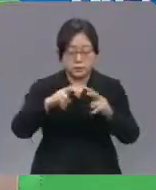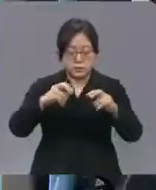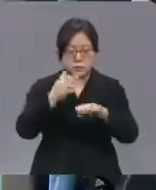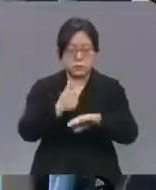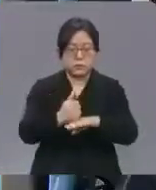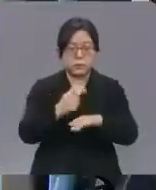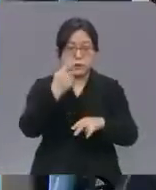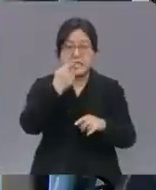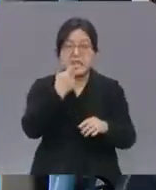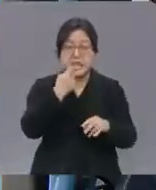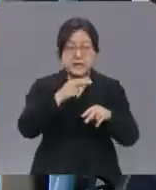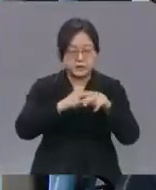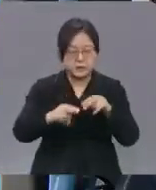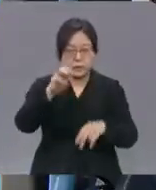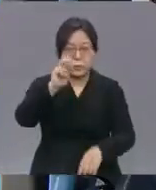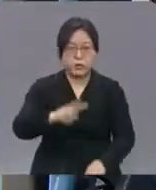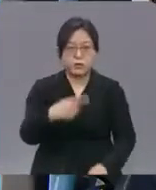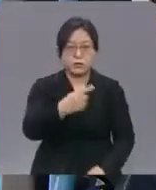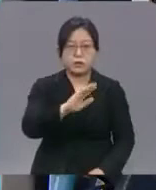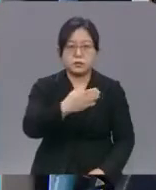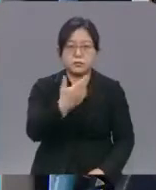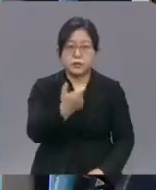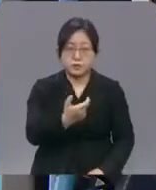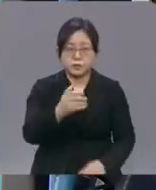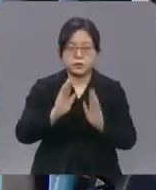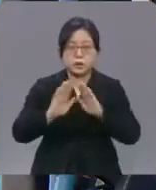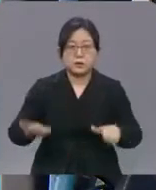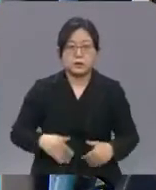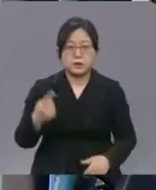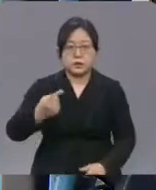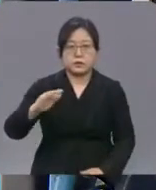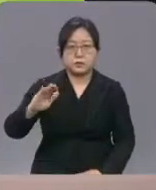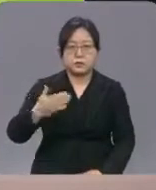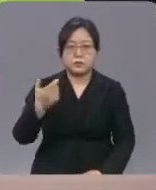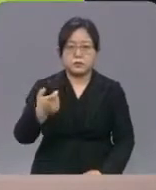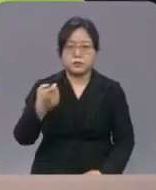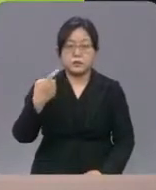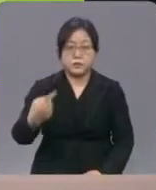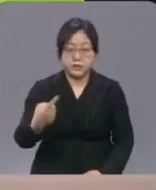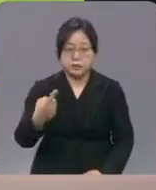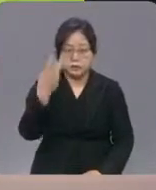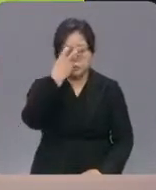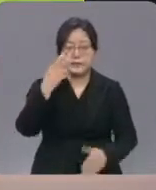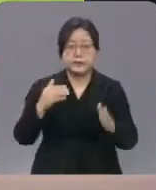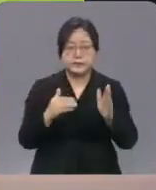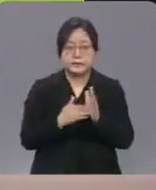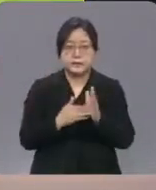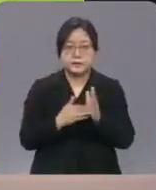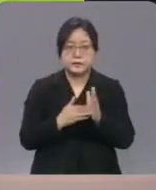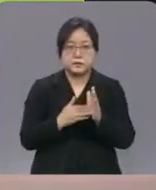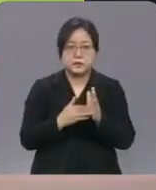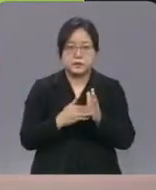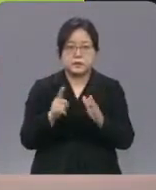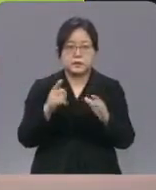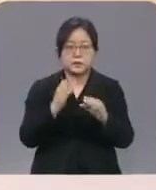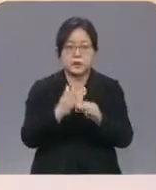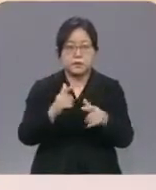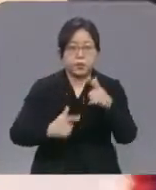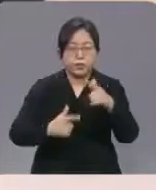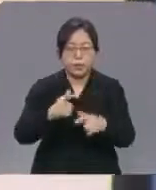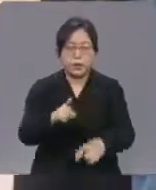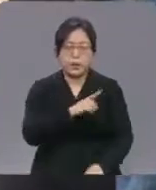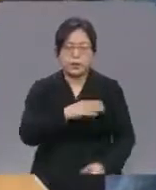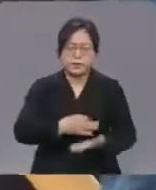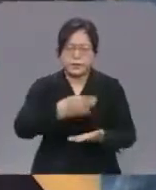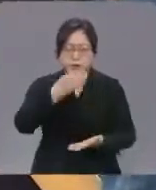평균 휘발유 가격은 광주가 1,960원, 전남 1,961원으로 나타났습니다. 이런 가운데 목포에서